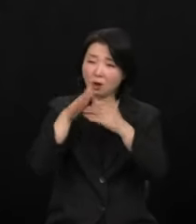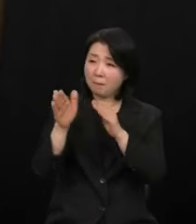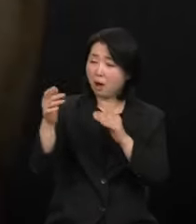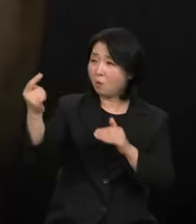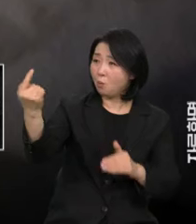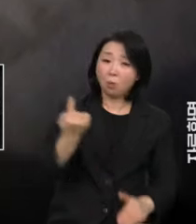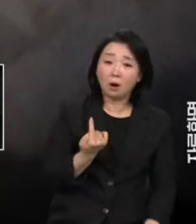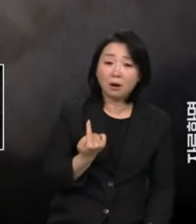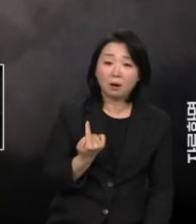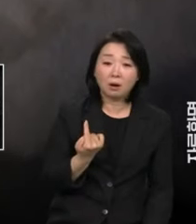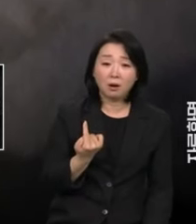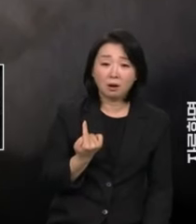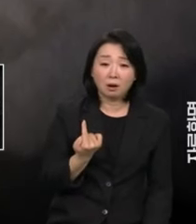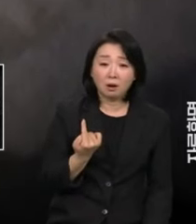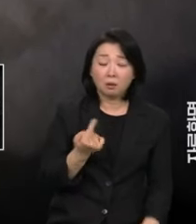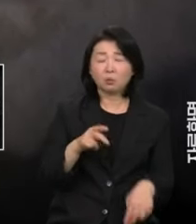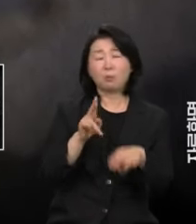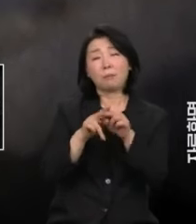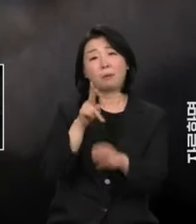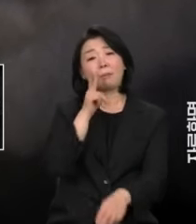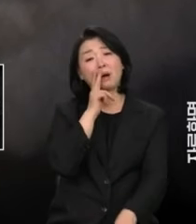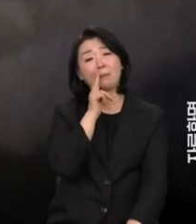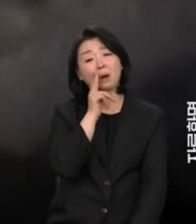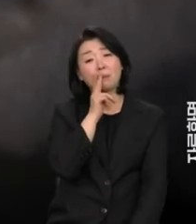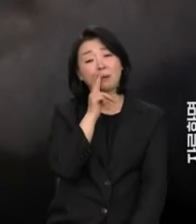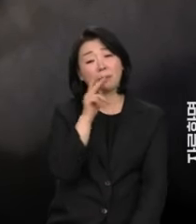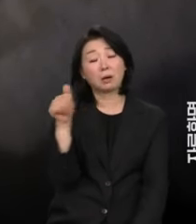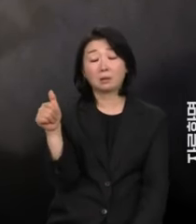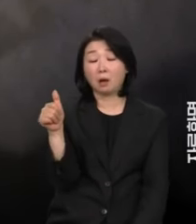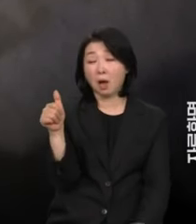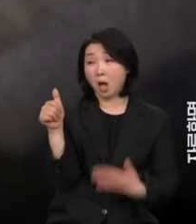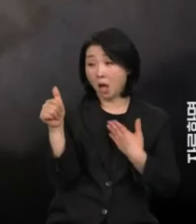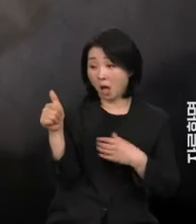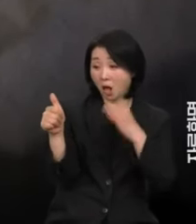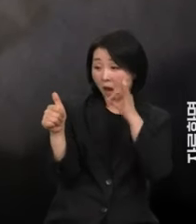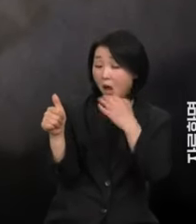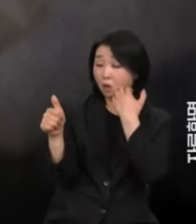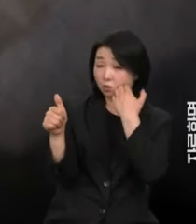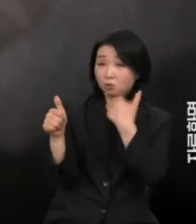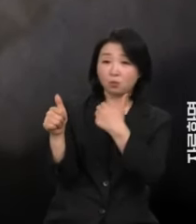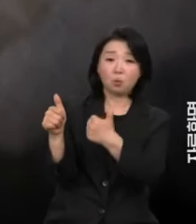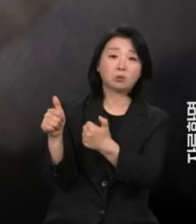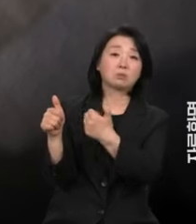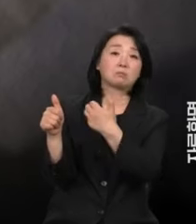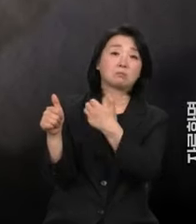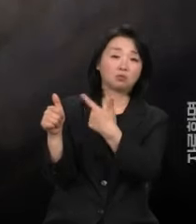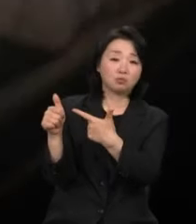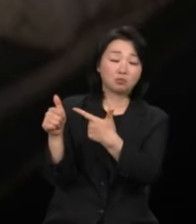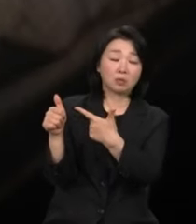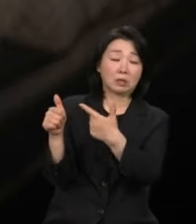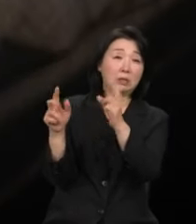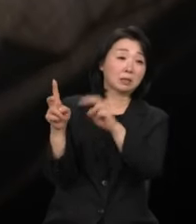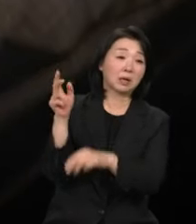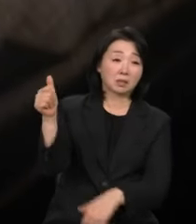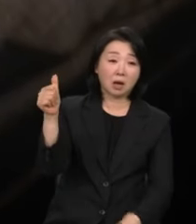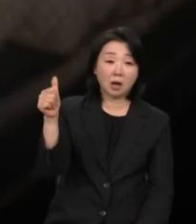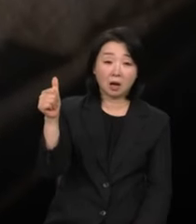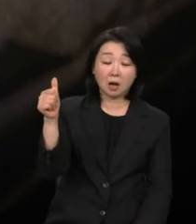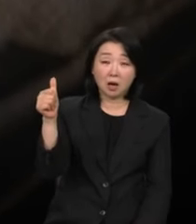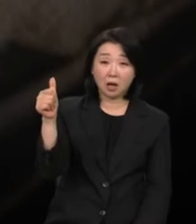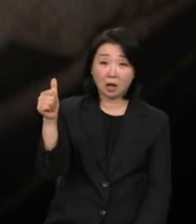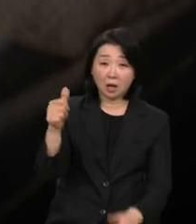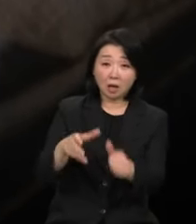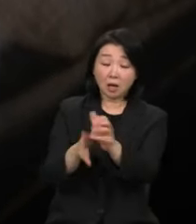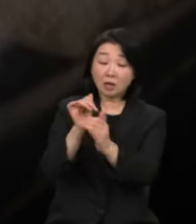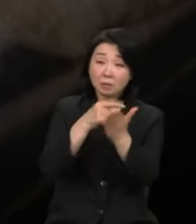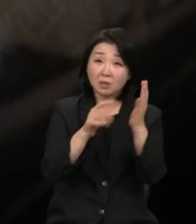들어왔습니다. 소파에 앉아 담배를 피운 남성, 알고 보니 56세 무인텔 사장이었습니다. 가해자는 피해자가 잠든